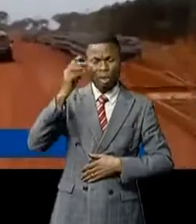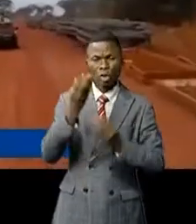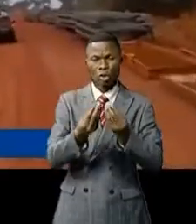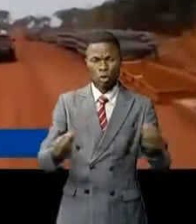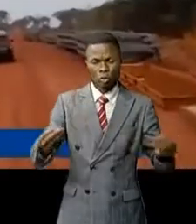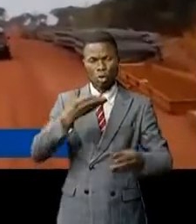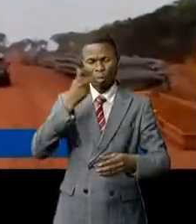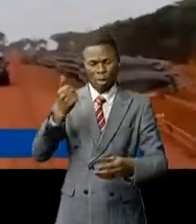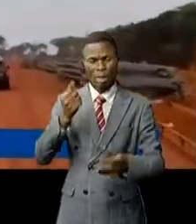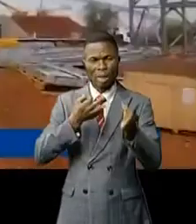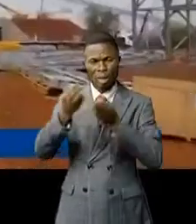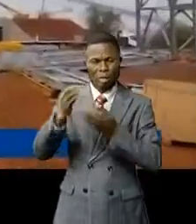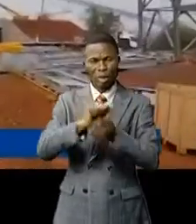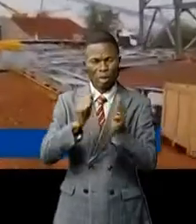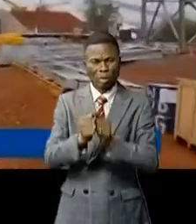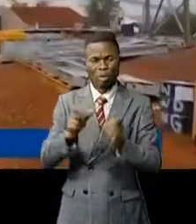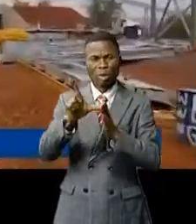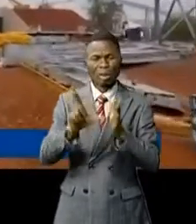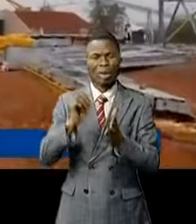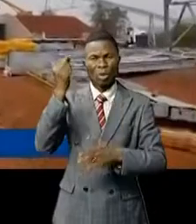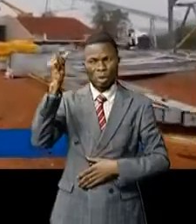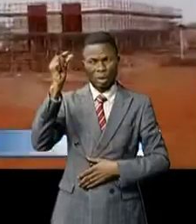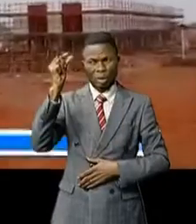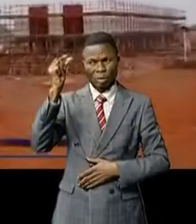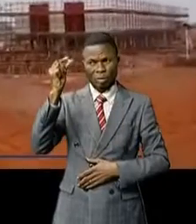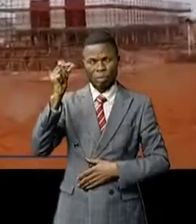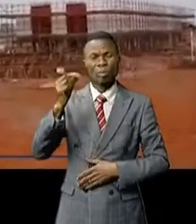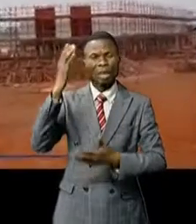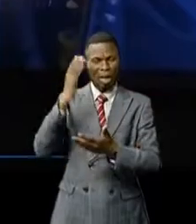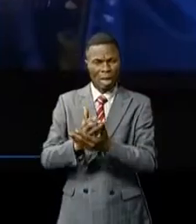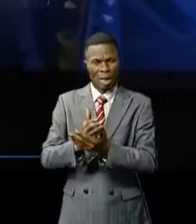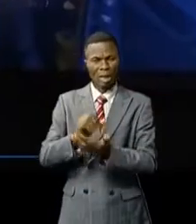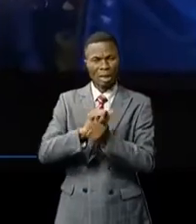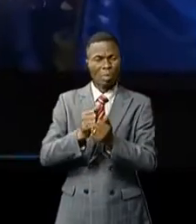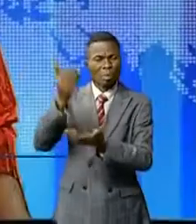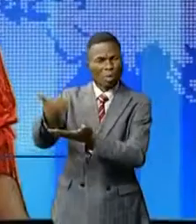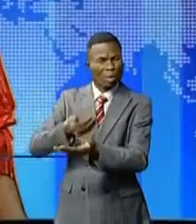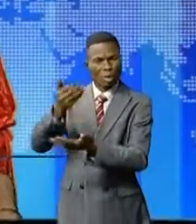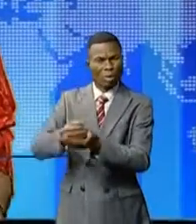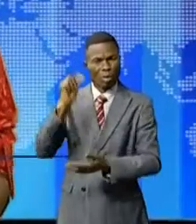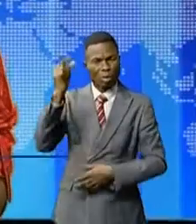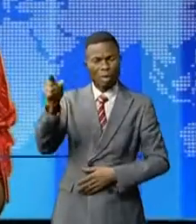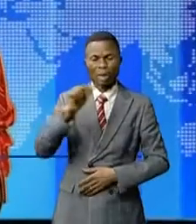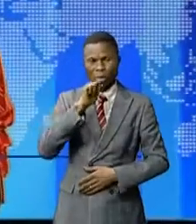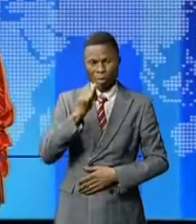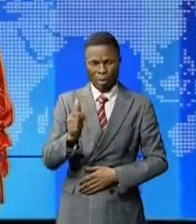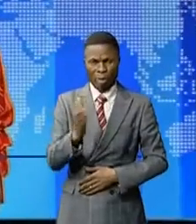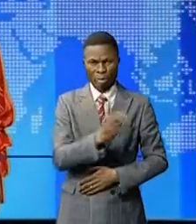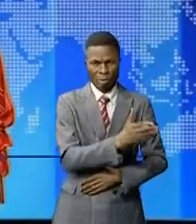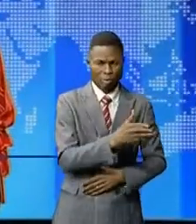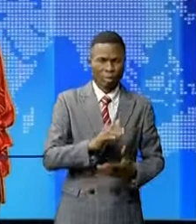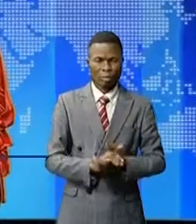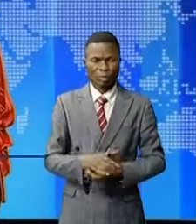bonne interprétation du code minier et mettre ainsi un terme à ces conflits qui durent. Après